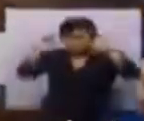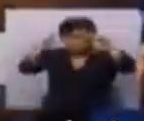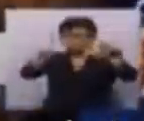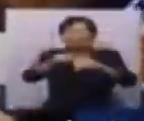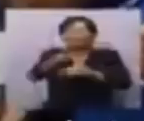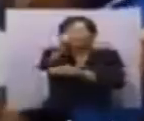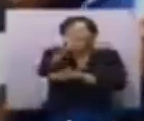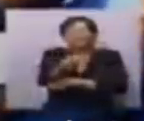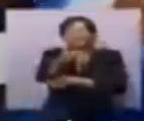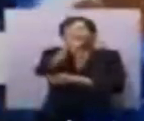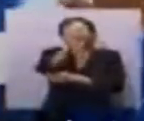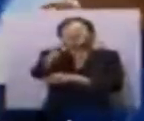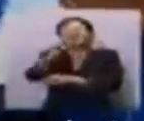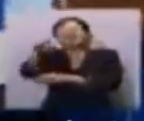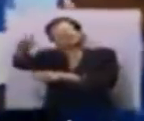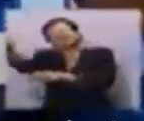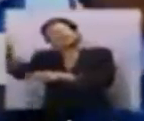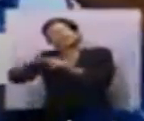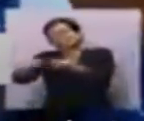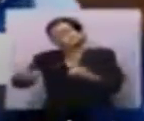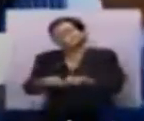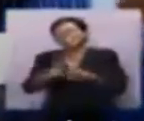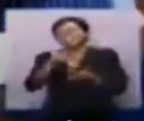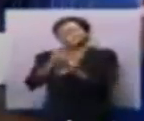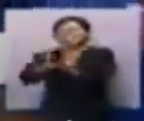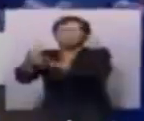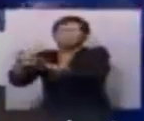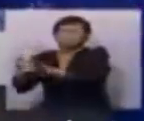di kawasan lain.